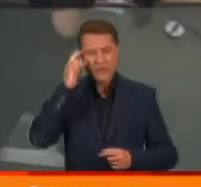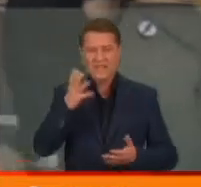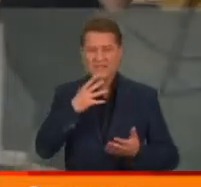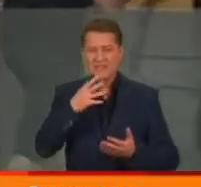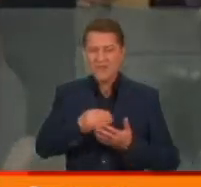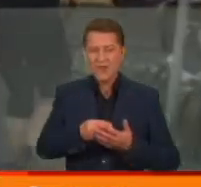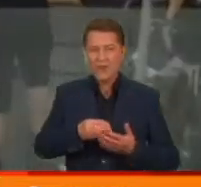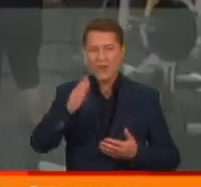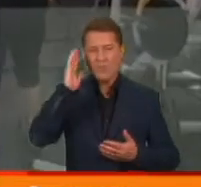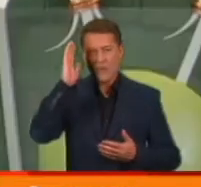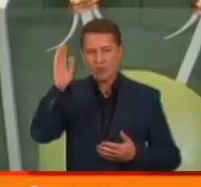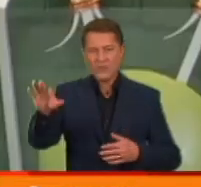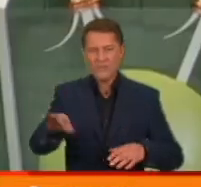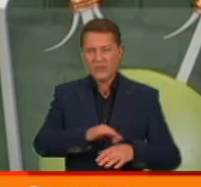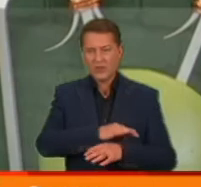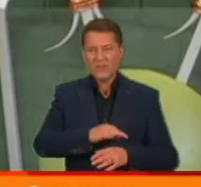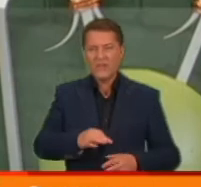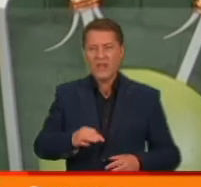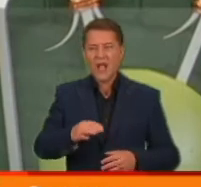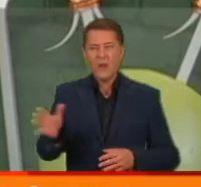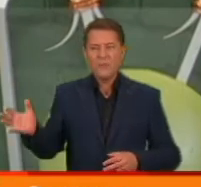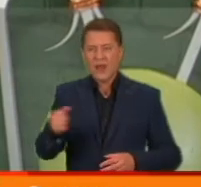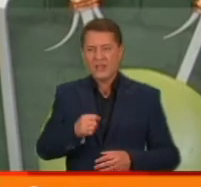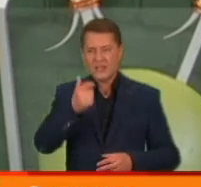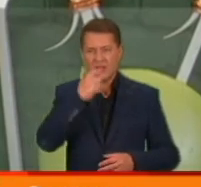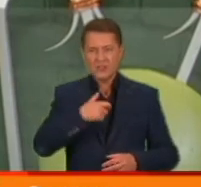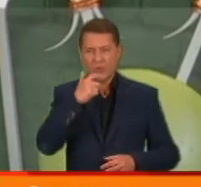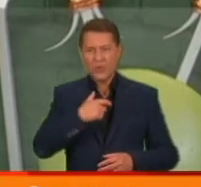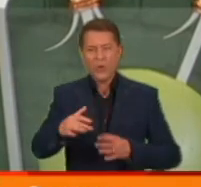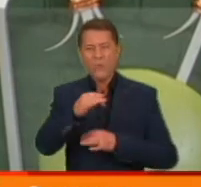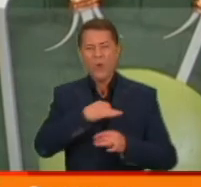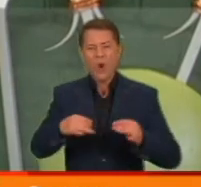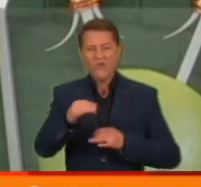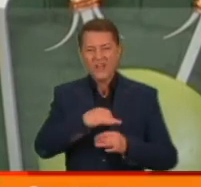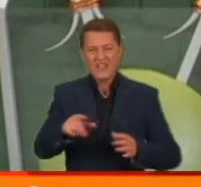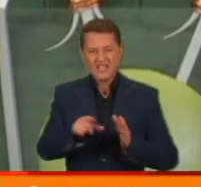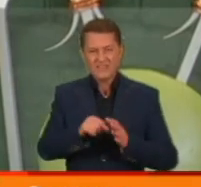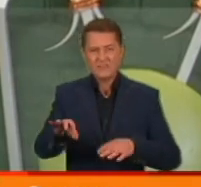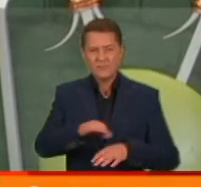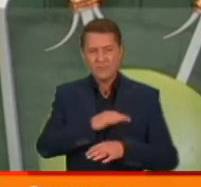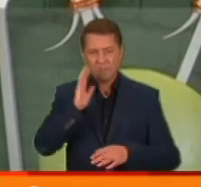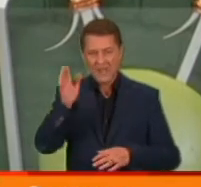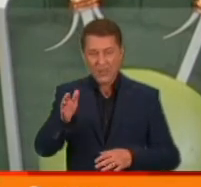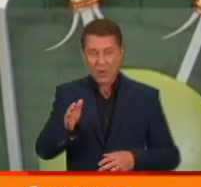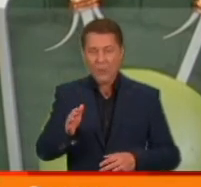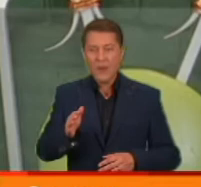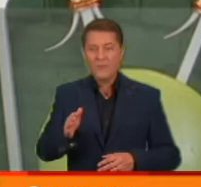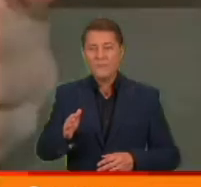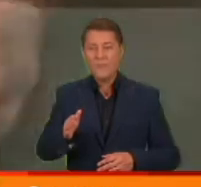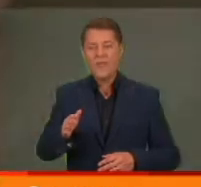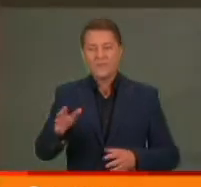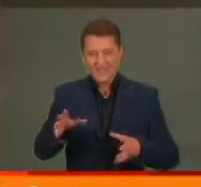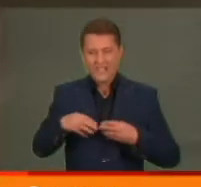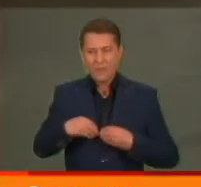майбутнього чоловіка прихопила собою. З Петром ми поговорили, обсудили. Ти як, ти зі мною чи я? Ну, а вже ж я з